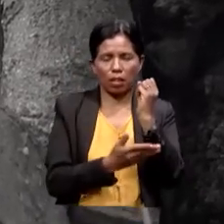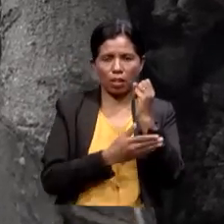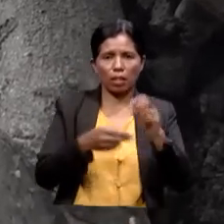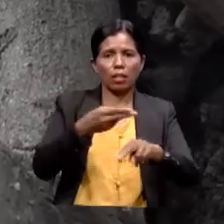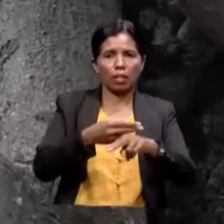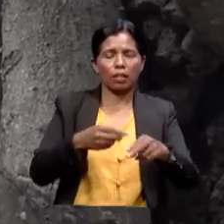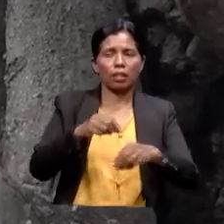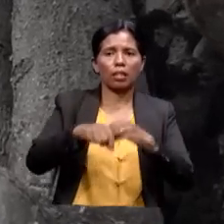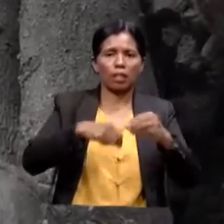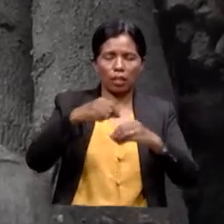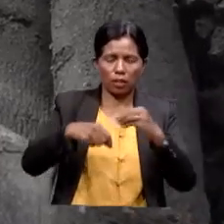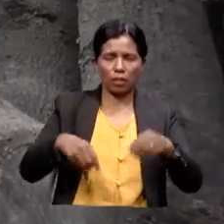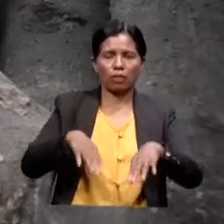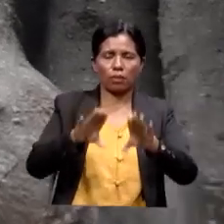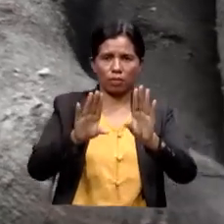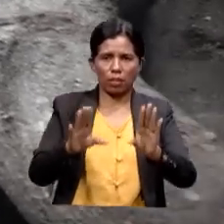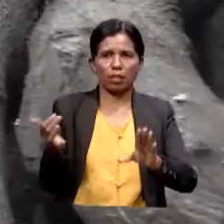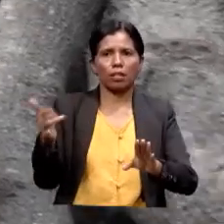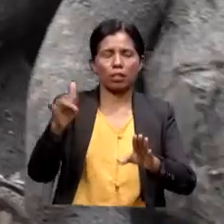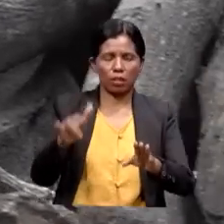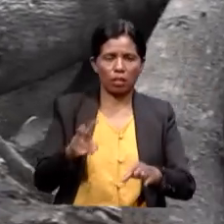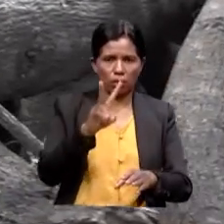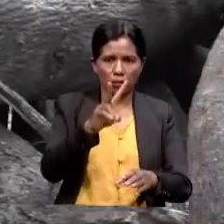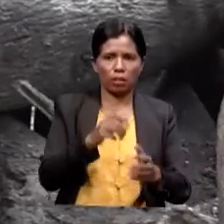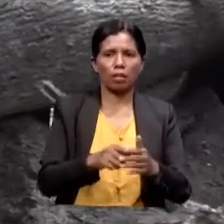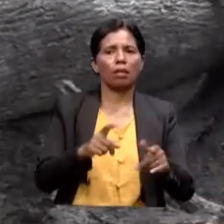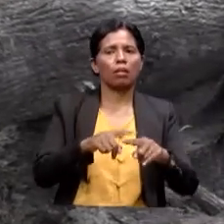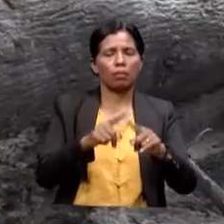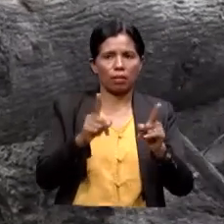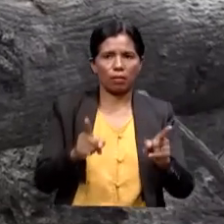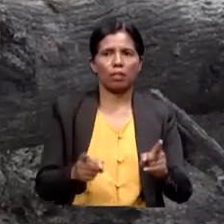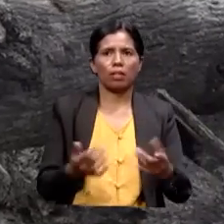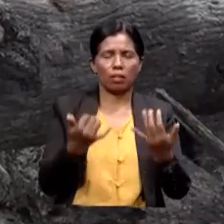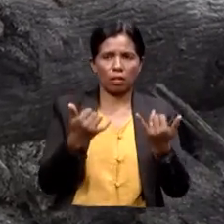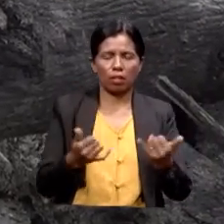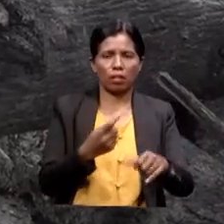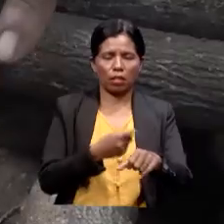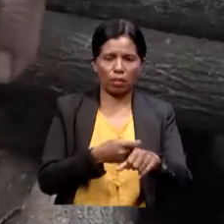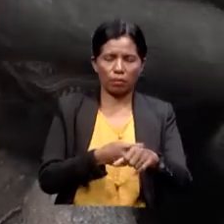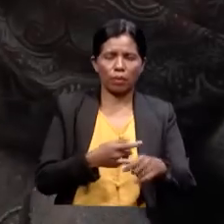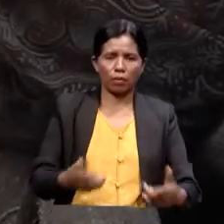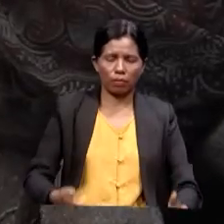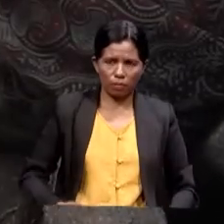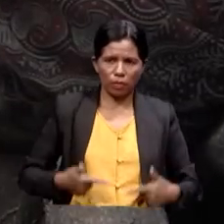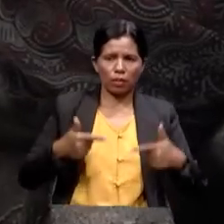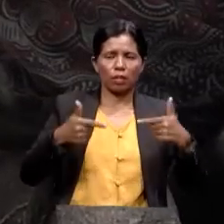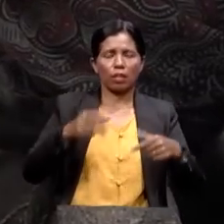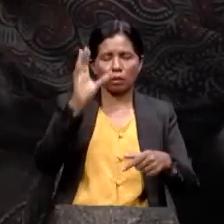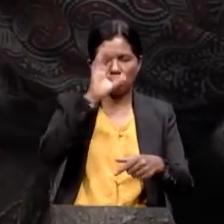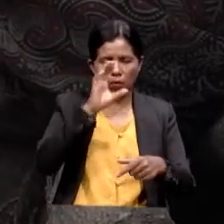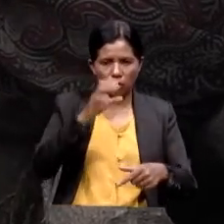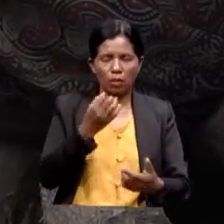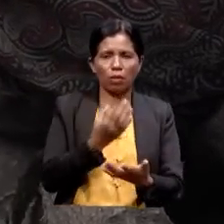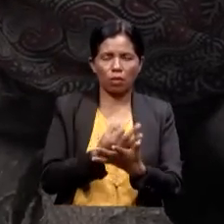faan, sinti la merese tebes basir nain rua. Mai be, ida ne mak sito sa moris ting ke buka netik osan